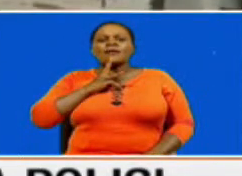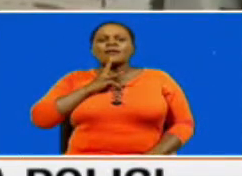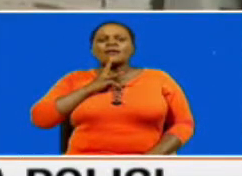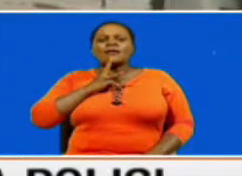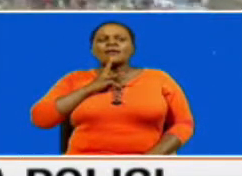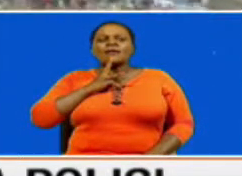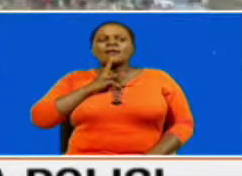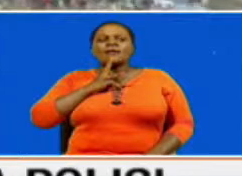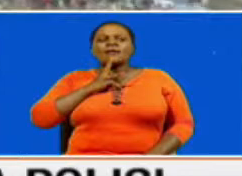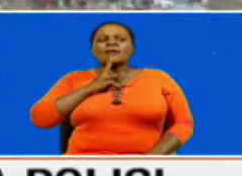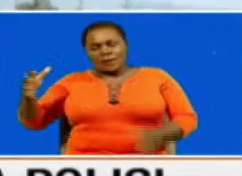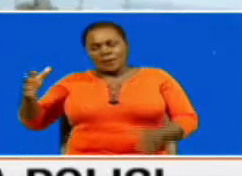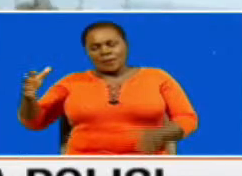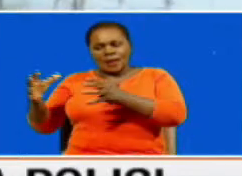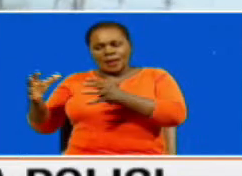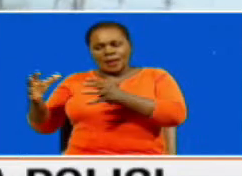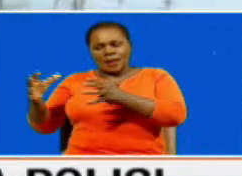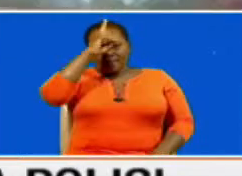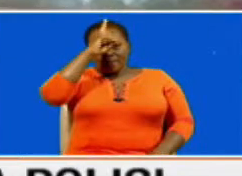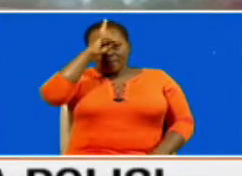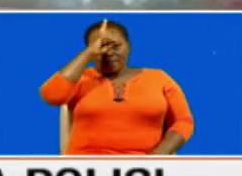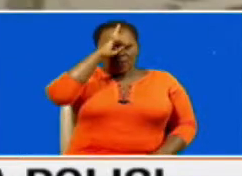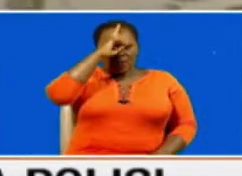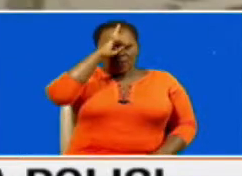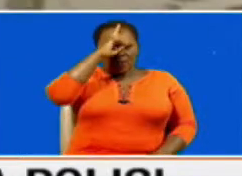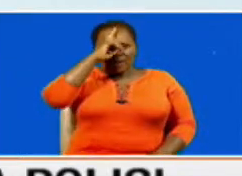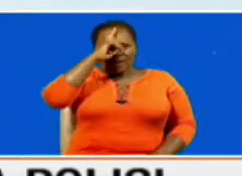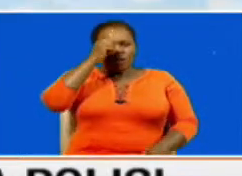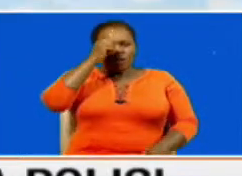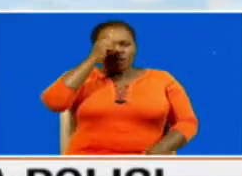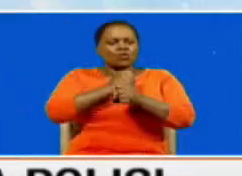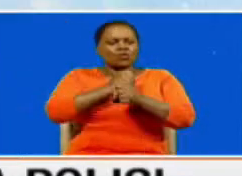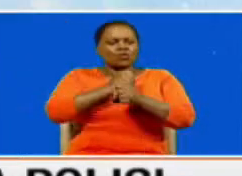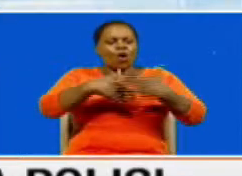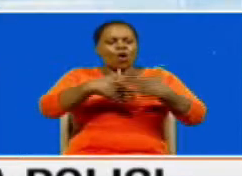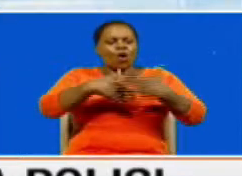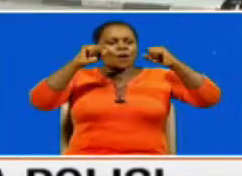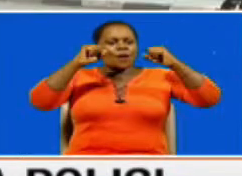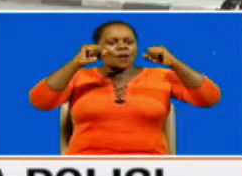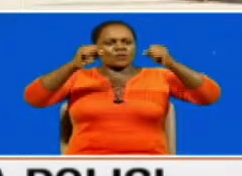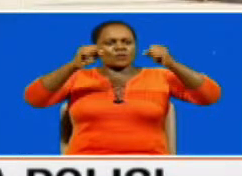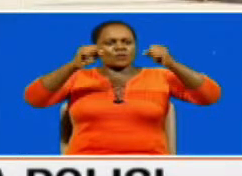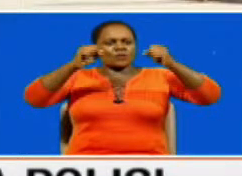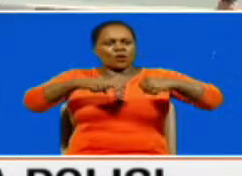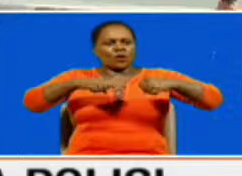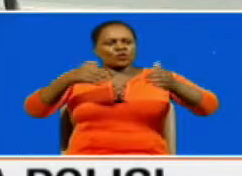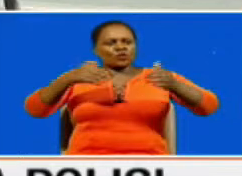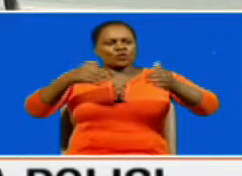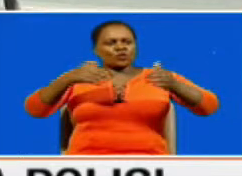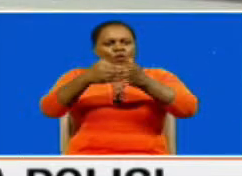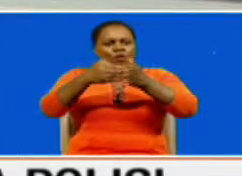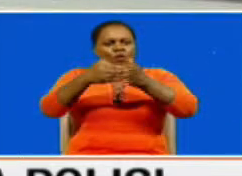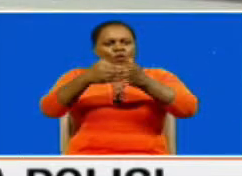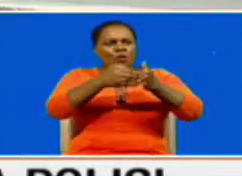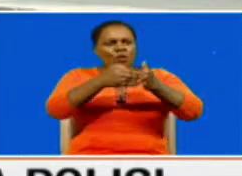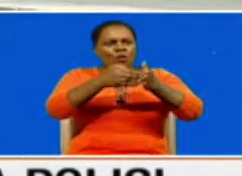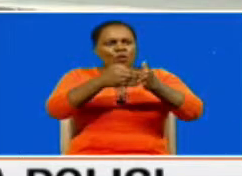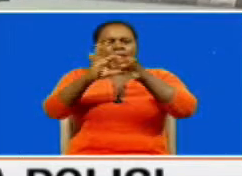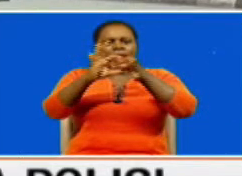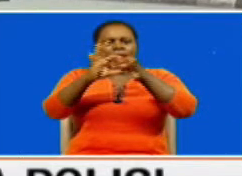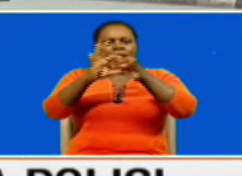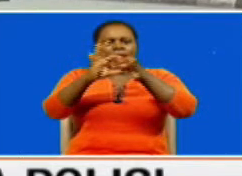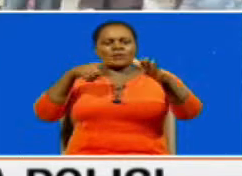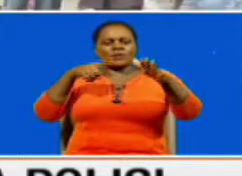Kwa upande mmoja, maafisa wa polisi wakifanya kila wawezalo kuwazuia wafuasi wa Azimio dhidi ya